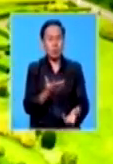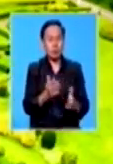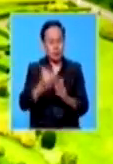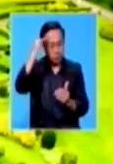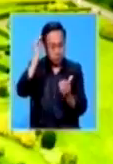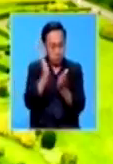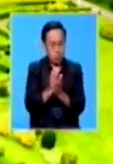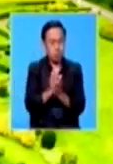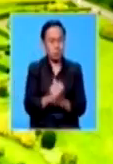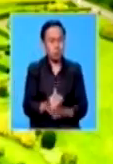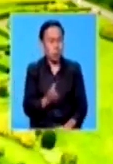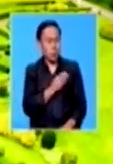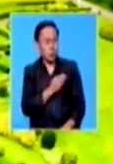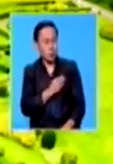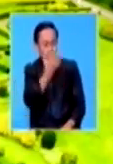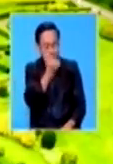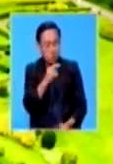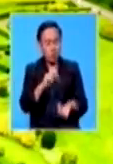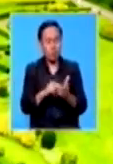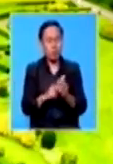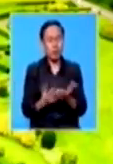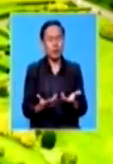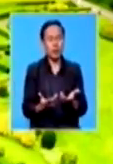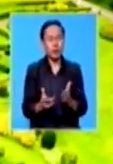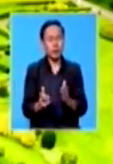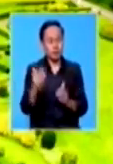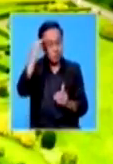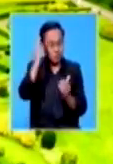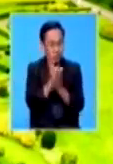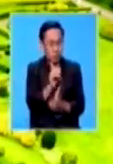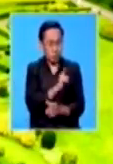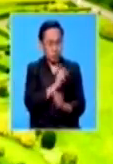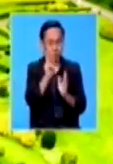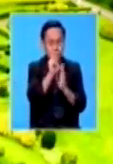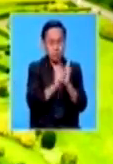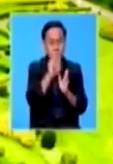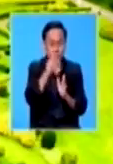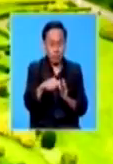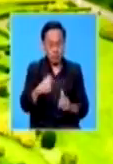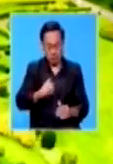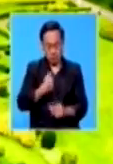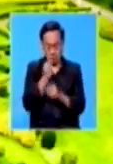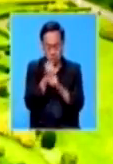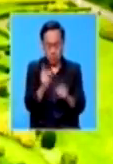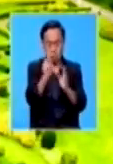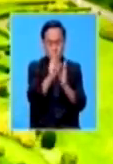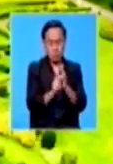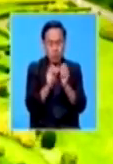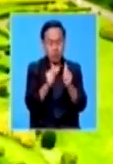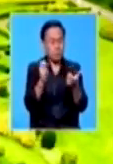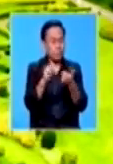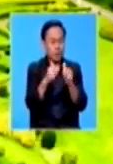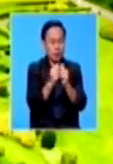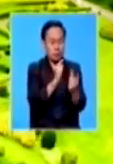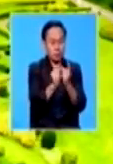เขาบังคับใช้กฎหมายงั้นแสดงว่าเอ๊ะเราไม่ชอบกฎหมายหรือเปล่าเราไม่ชอบแบบตามกฎหมายหรือเปล่าถ้าทำกฎหมายได้สังคมก็เป็นสุขไม่ขัด